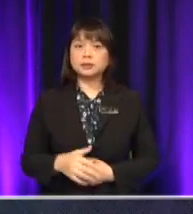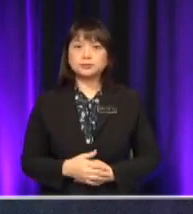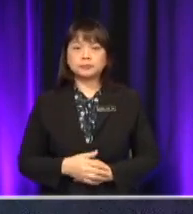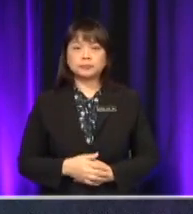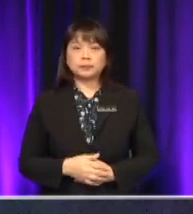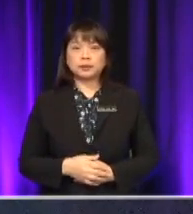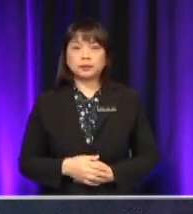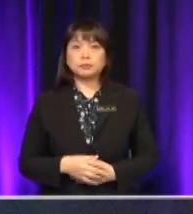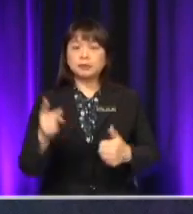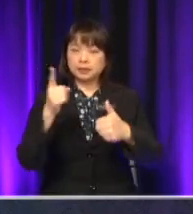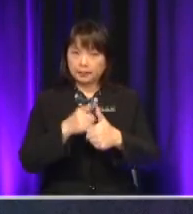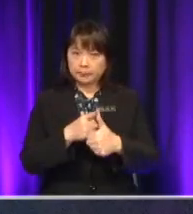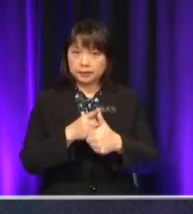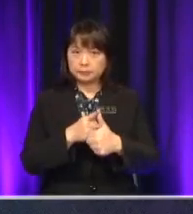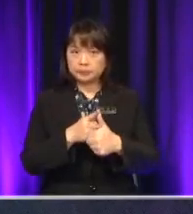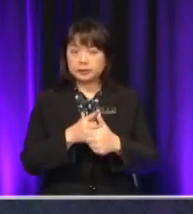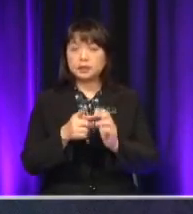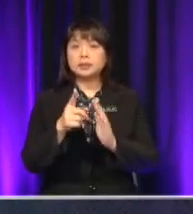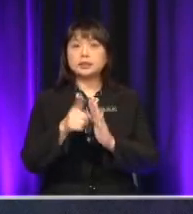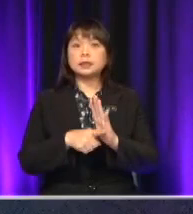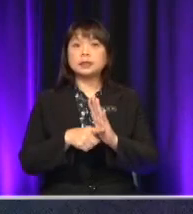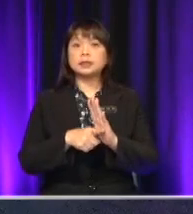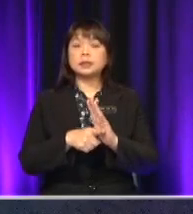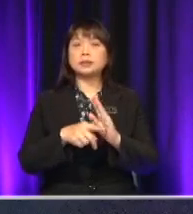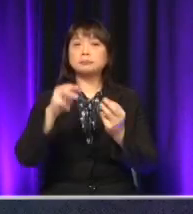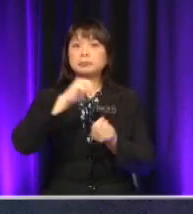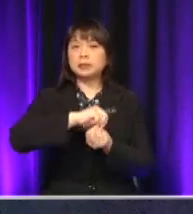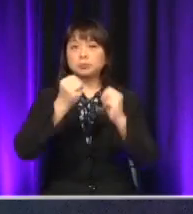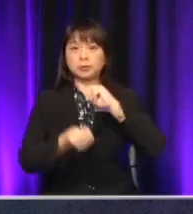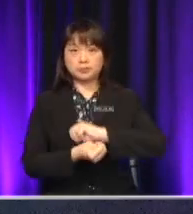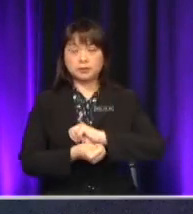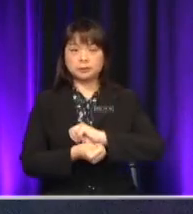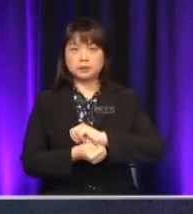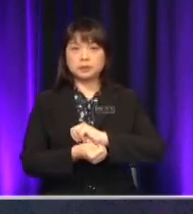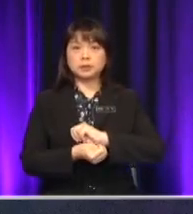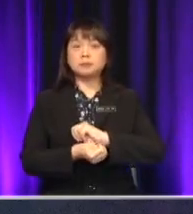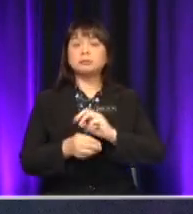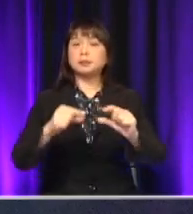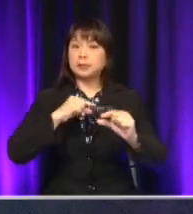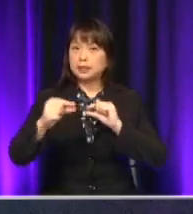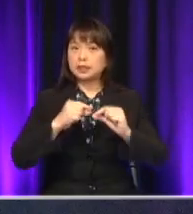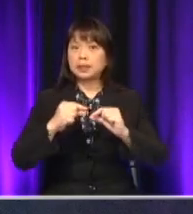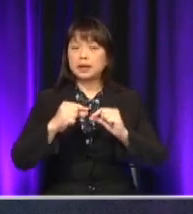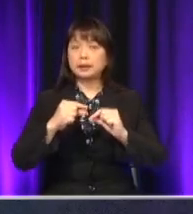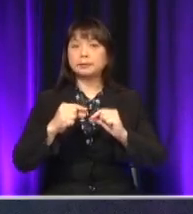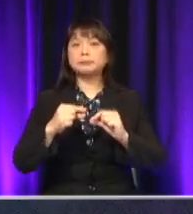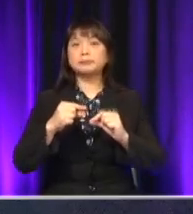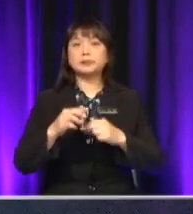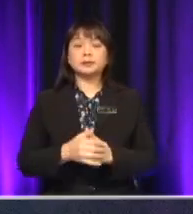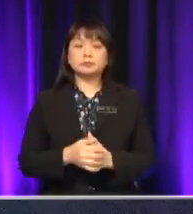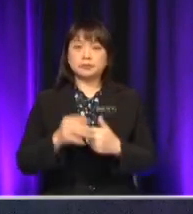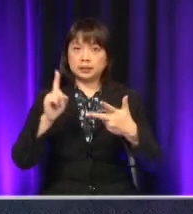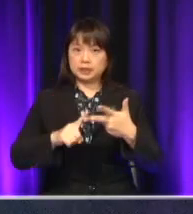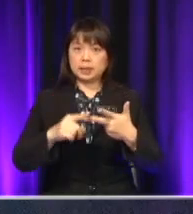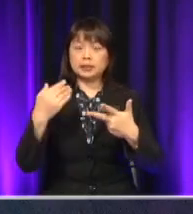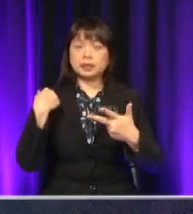iaitu pemboleh ubah yang pertama. Pemboleh ubah dimanipulasi. Dimanipulasi. Pemboleh ubah bergerak balas. Bergerak balas. Dan yang ketiga adalah?